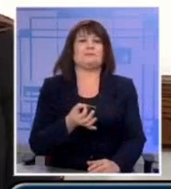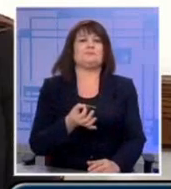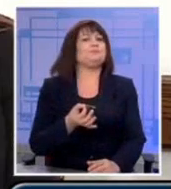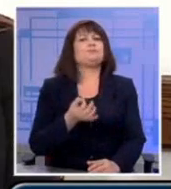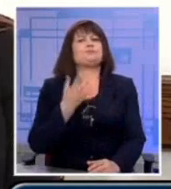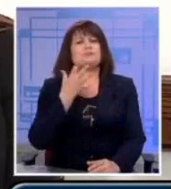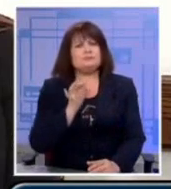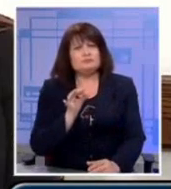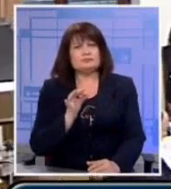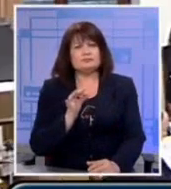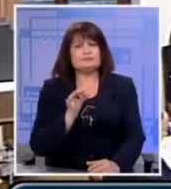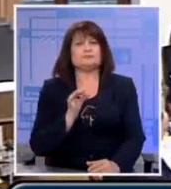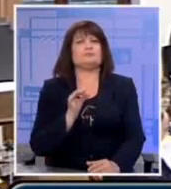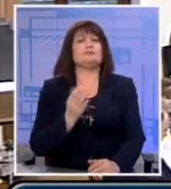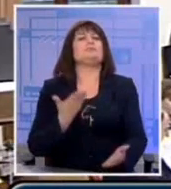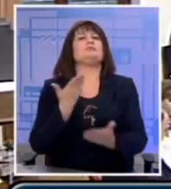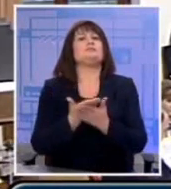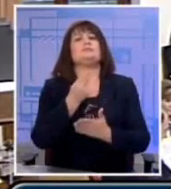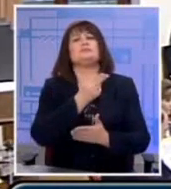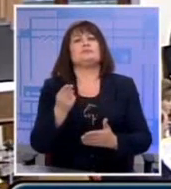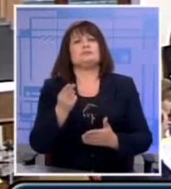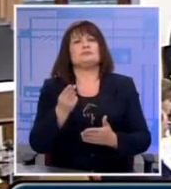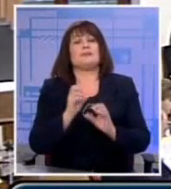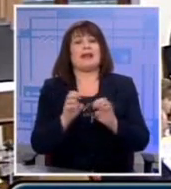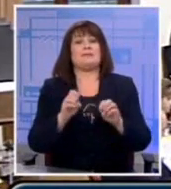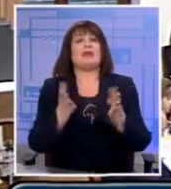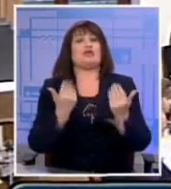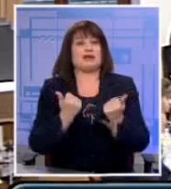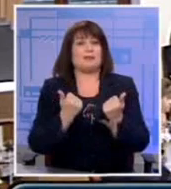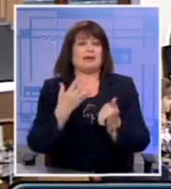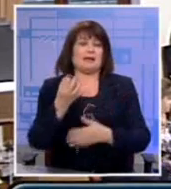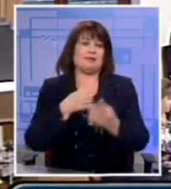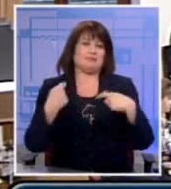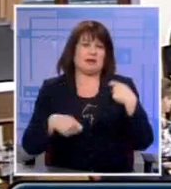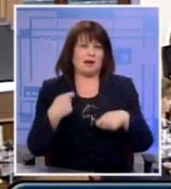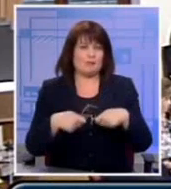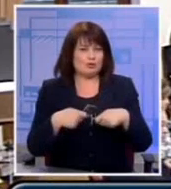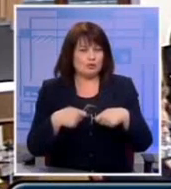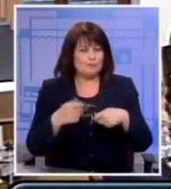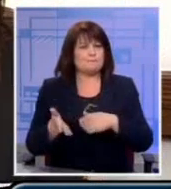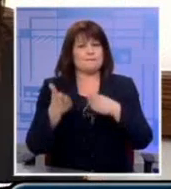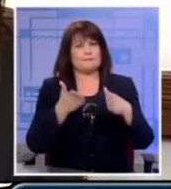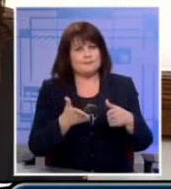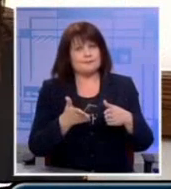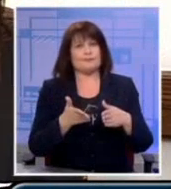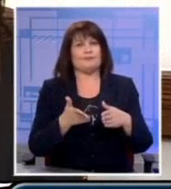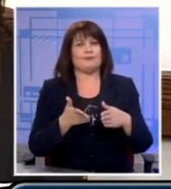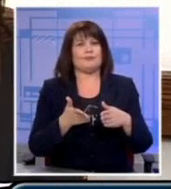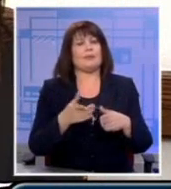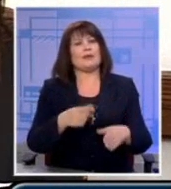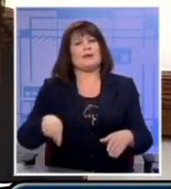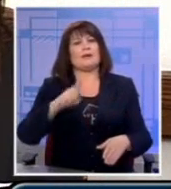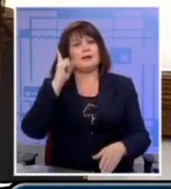επειδή τέθηκε ζήτημα έλλειψης ενημέρωσης, είναι αφενός ότι είναι γνωστή